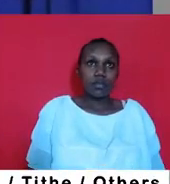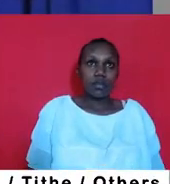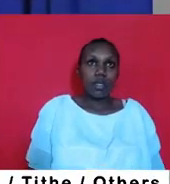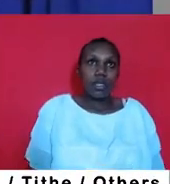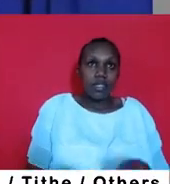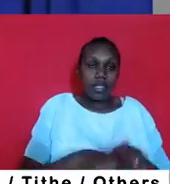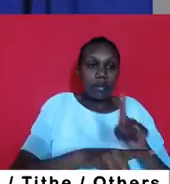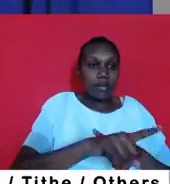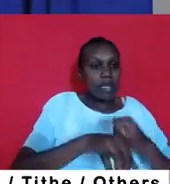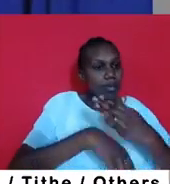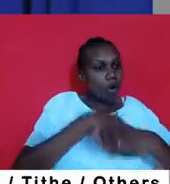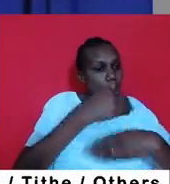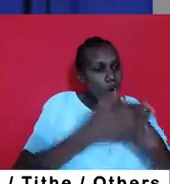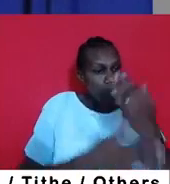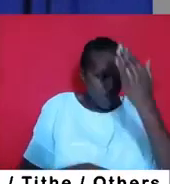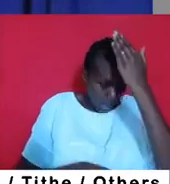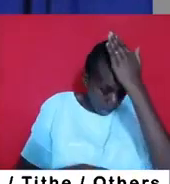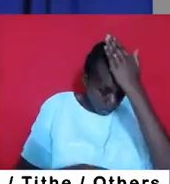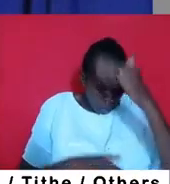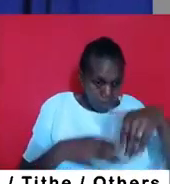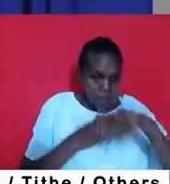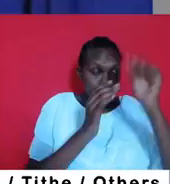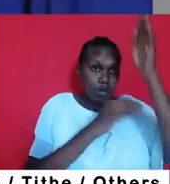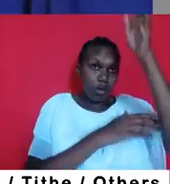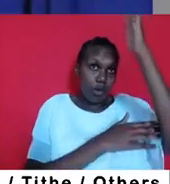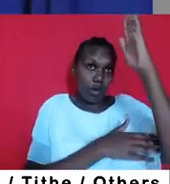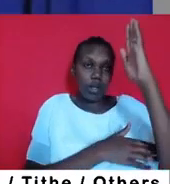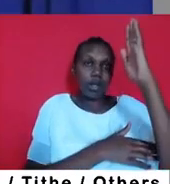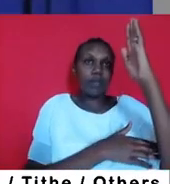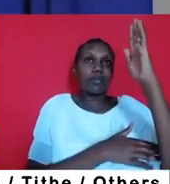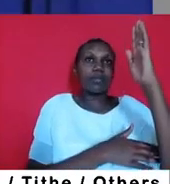Na tukiwa watu wa kunyenyekea mbele za Mungu,